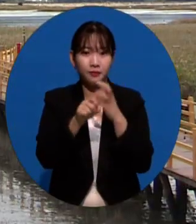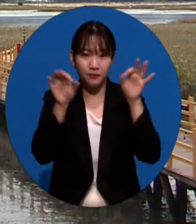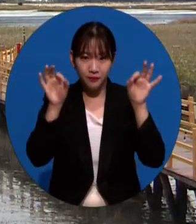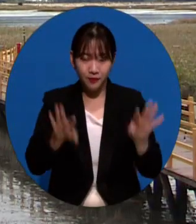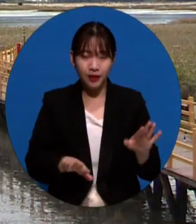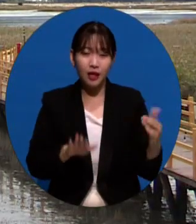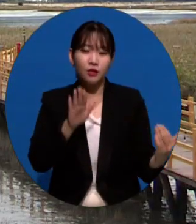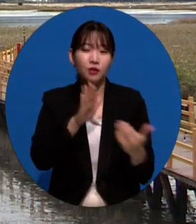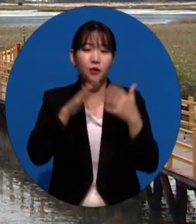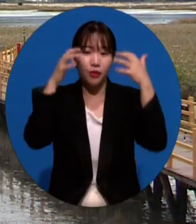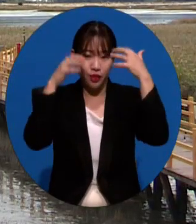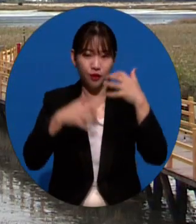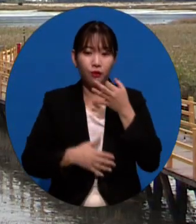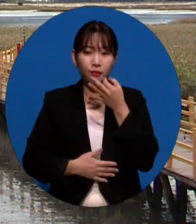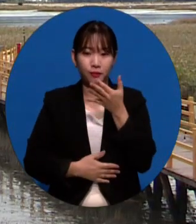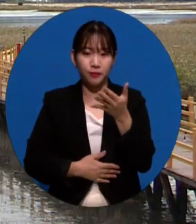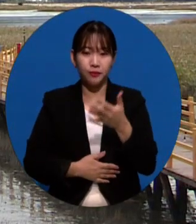30년 만에 최고치를 기록했습니다